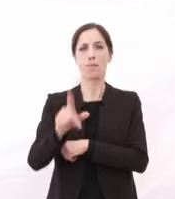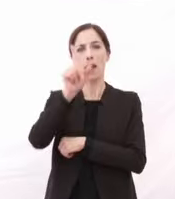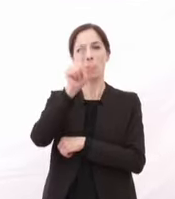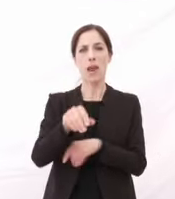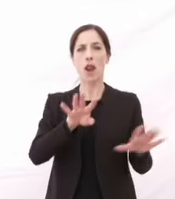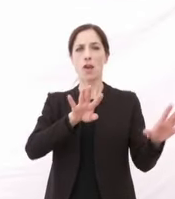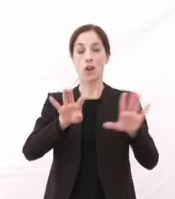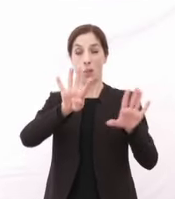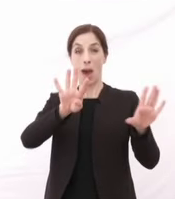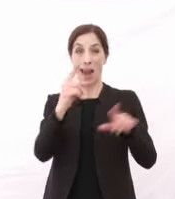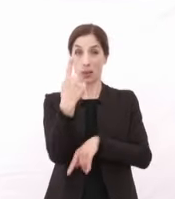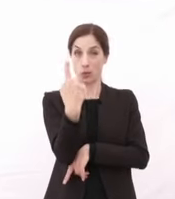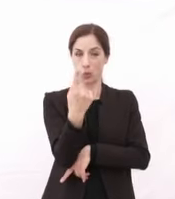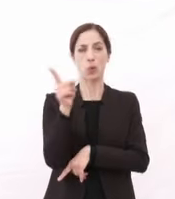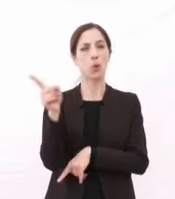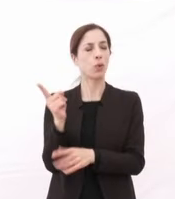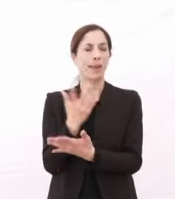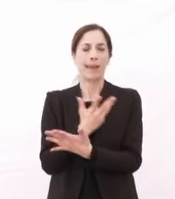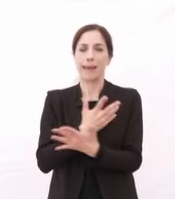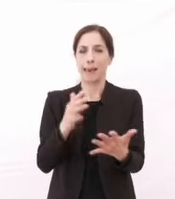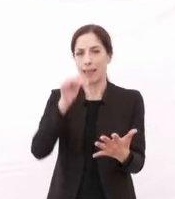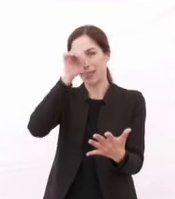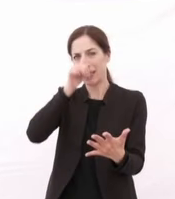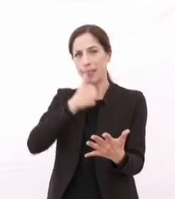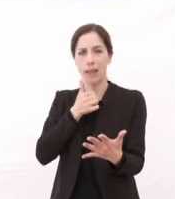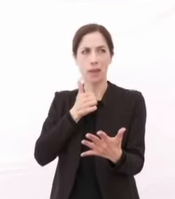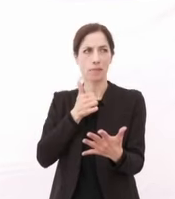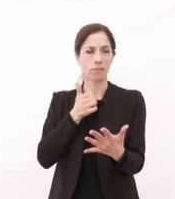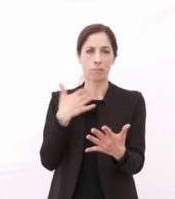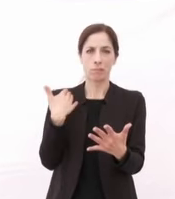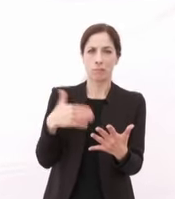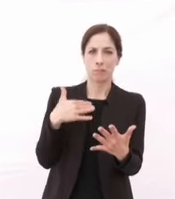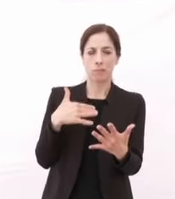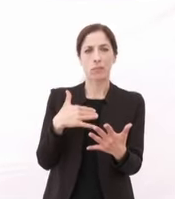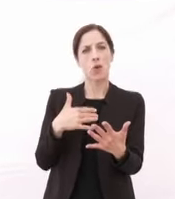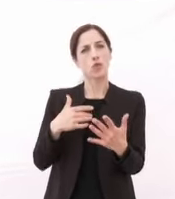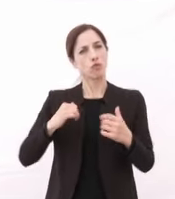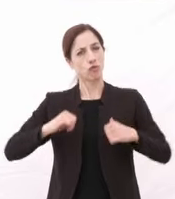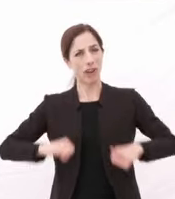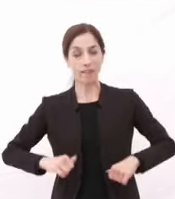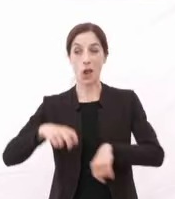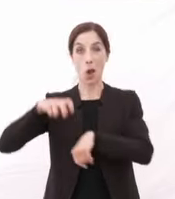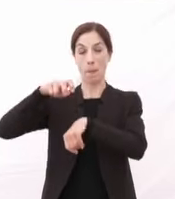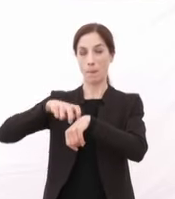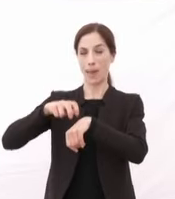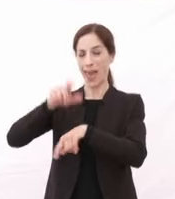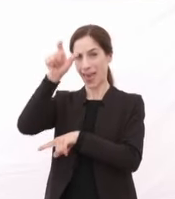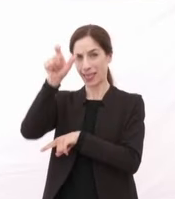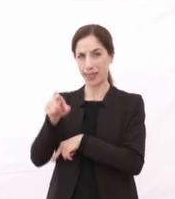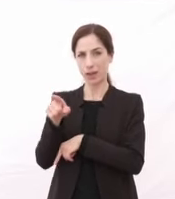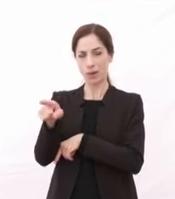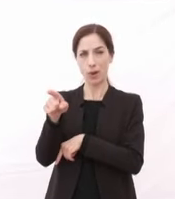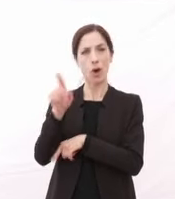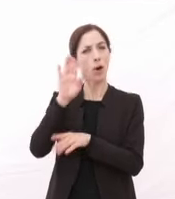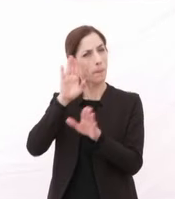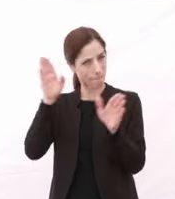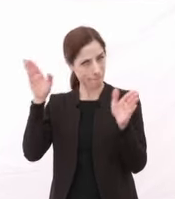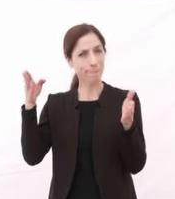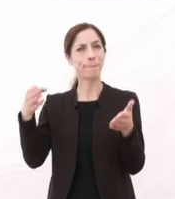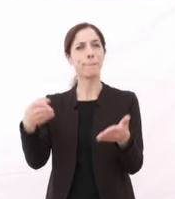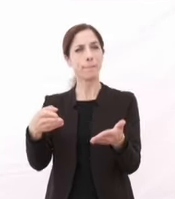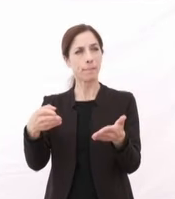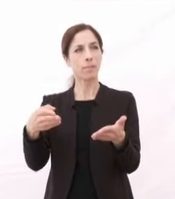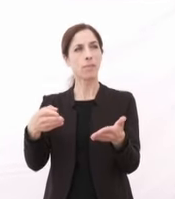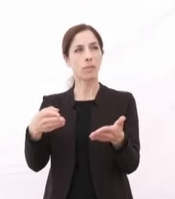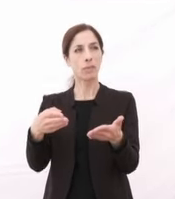persona che ha avuto un grande ruolo civico nel suo territorio. Da medico si è occupato di